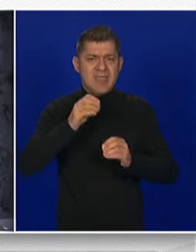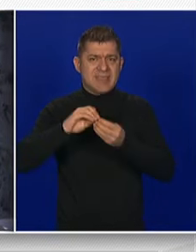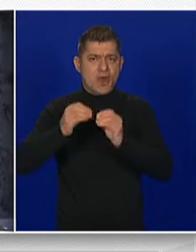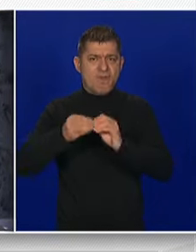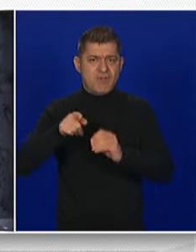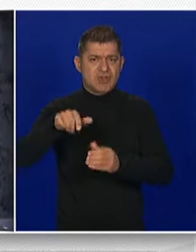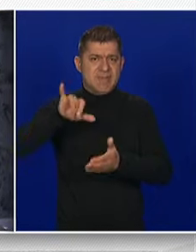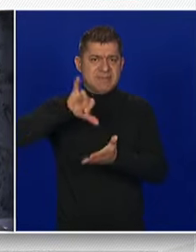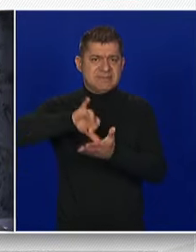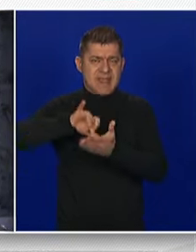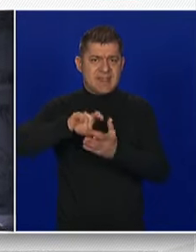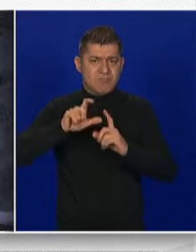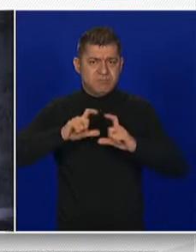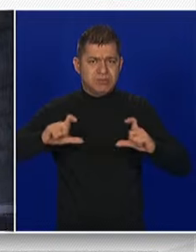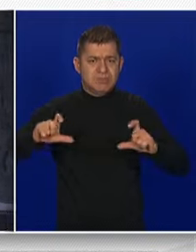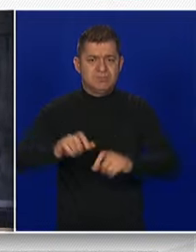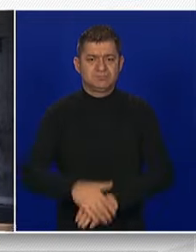centrima.